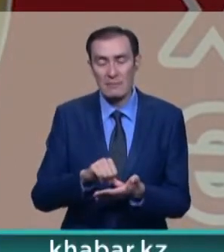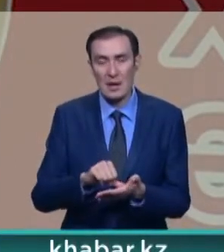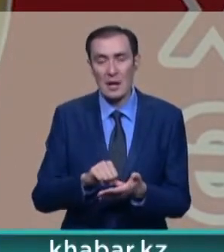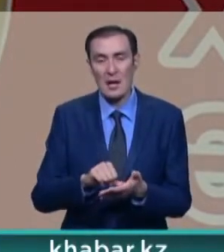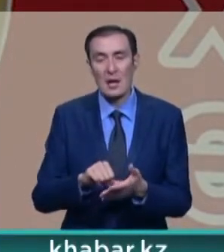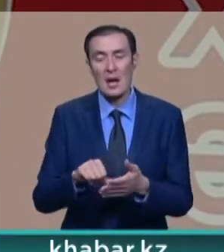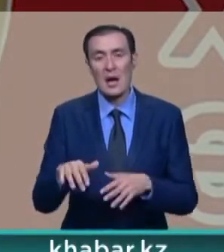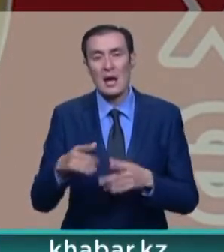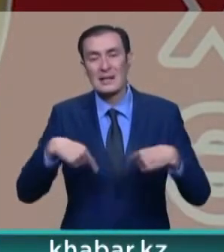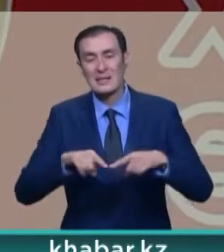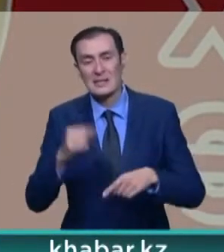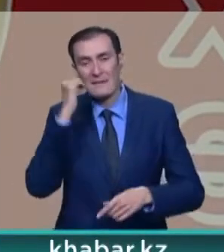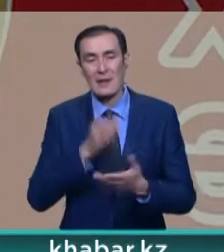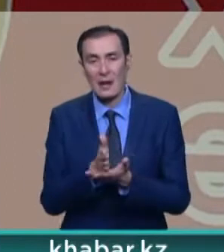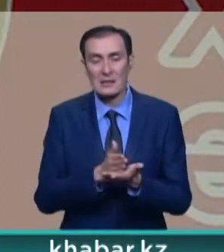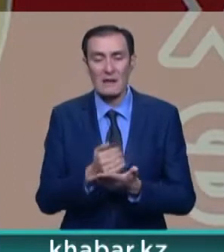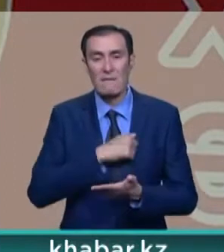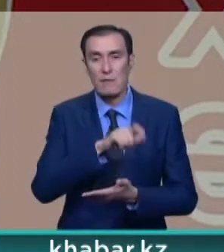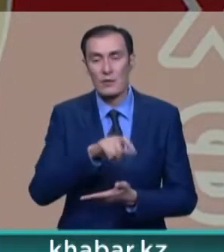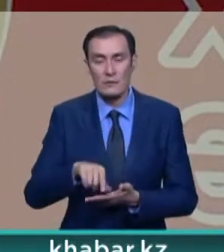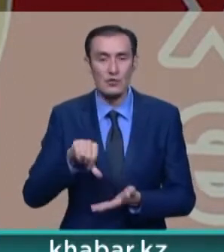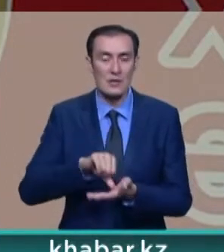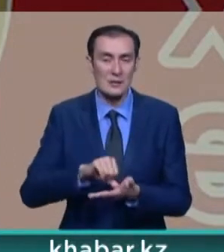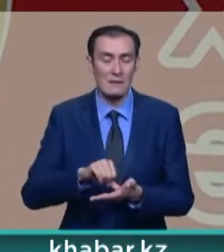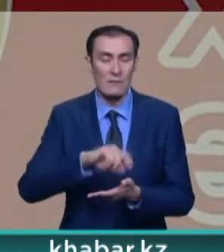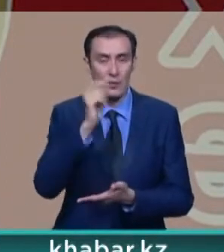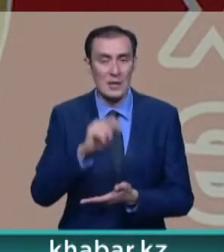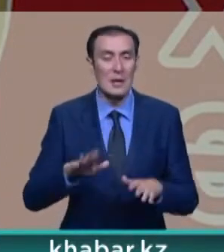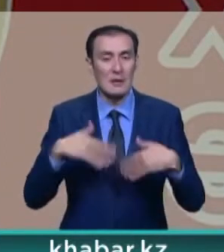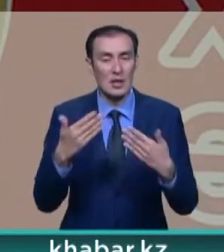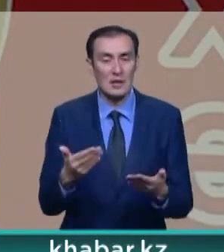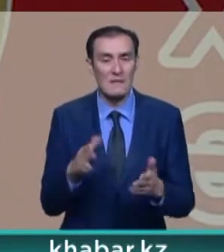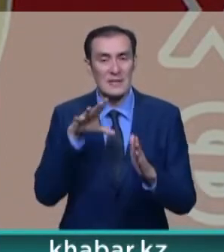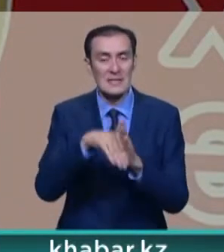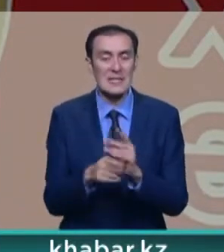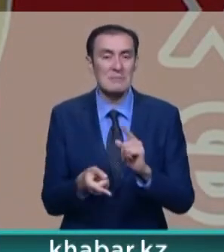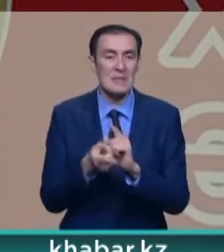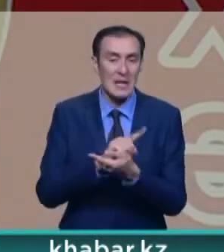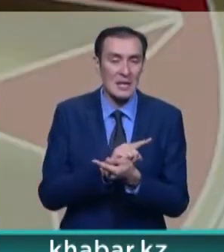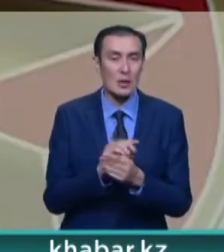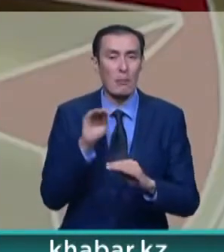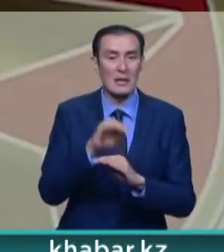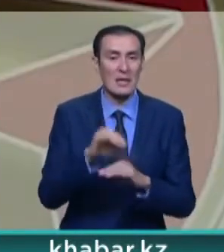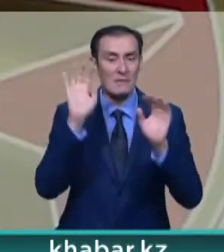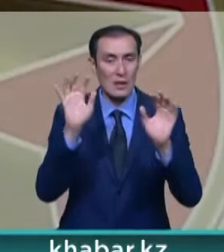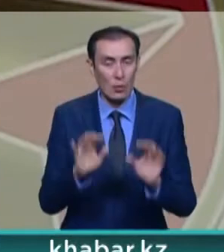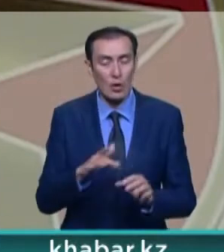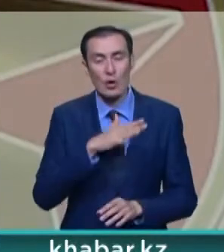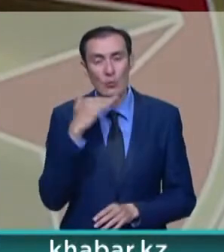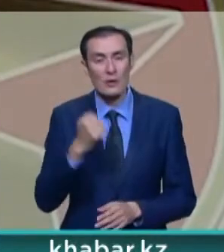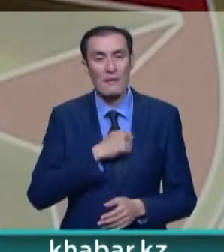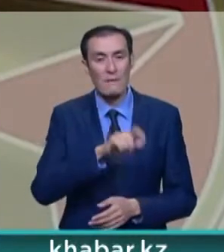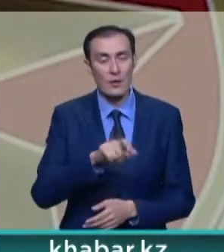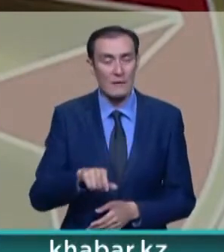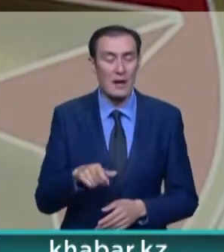организаций, ветеранских организаций, воинов-интернационалистов с предложениями внести изменения и дополнения в этот закон. Многих